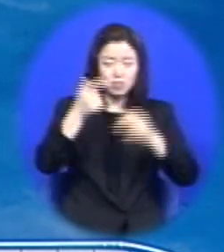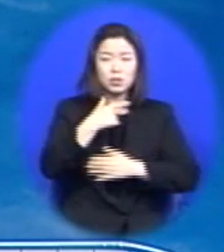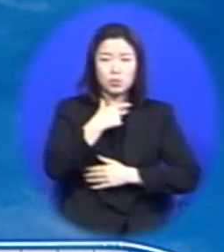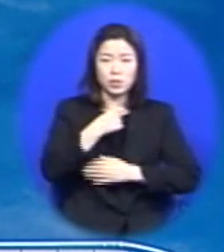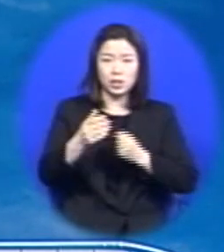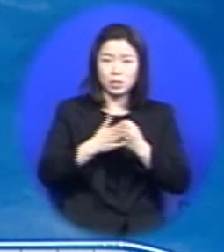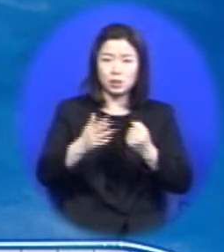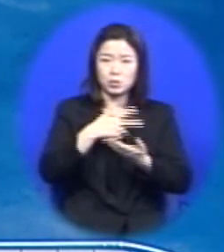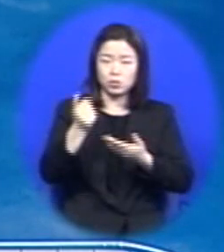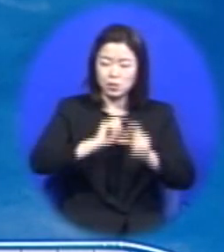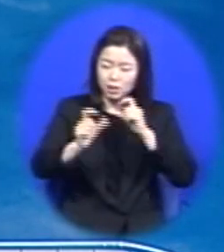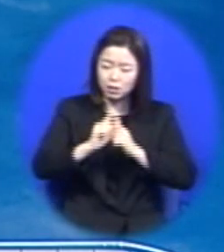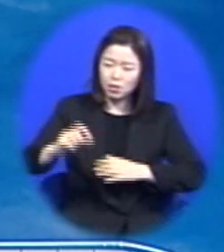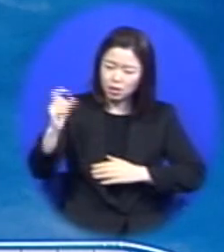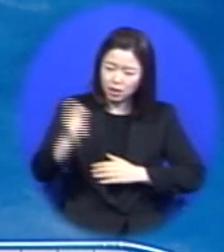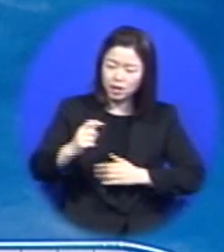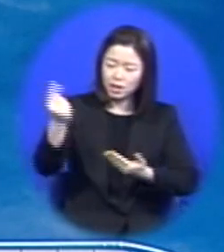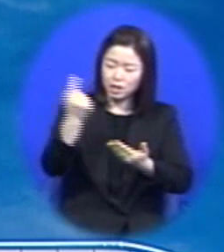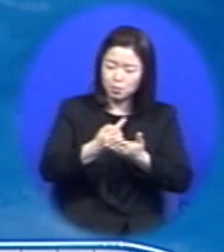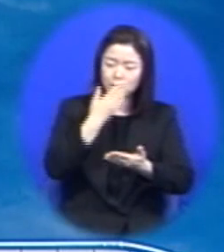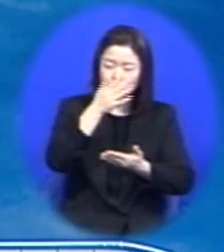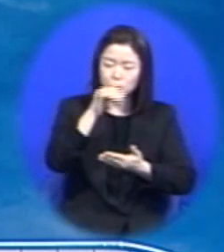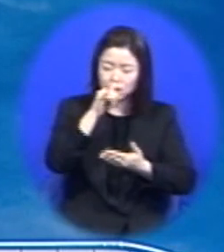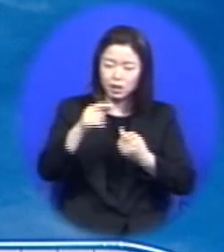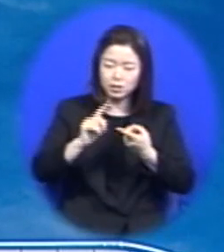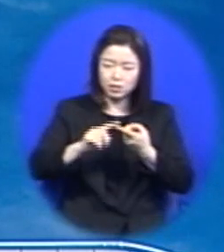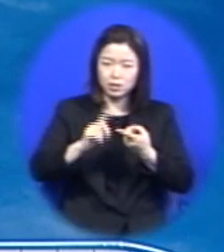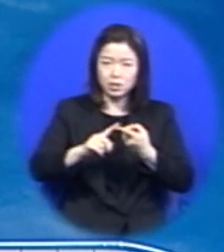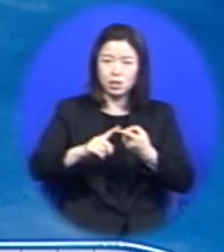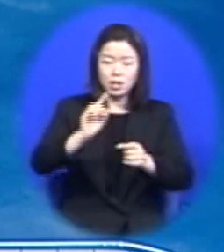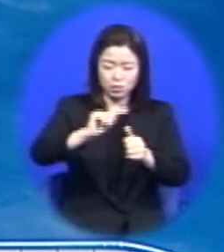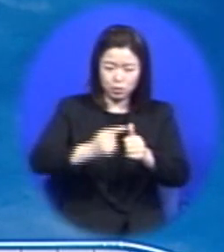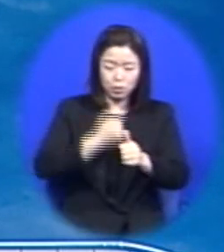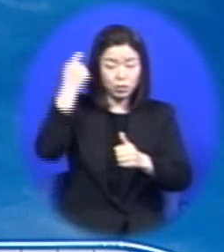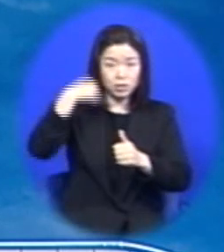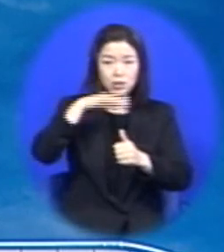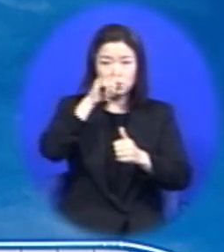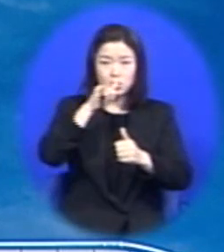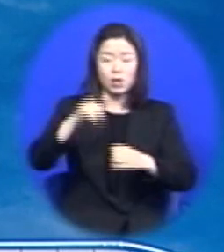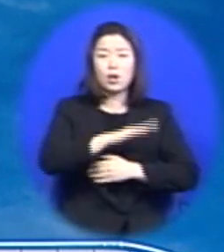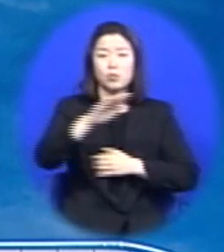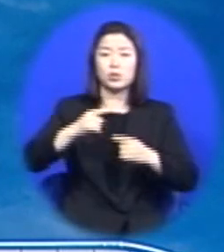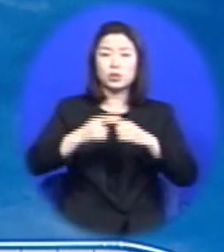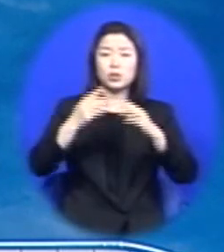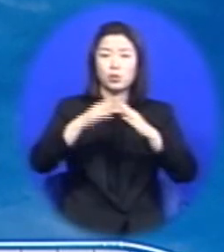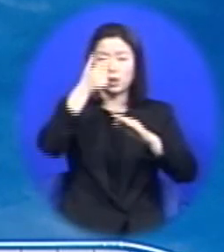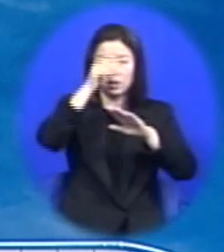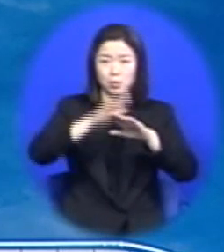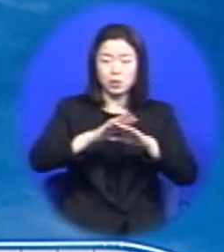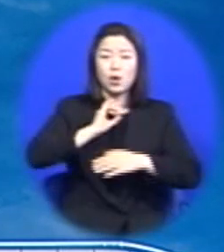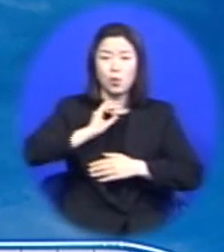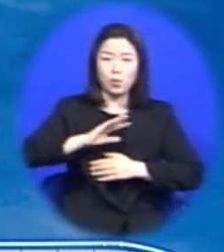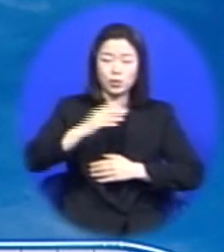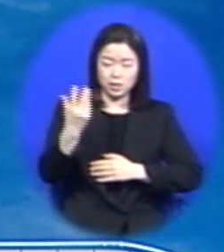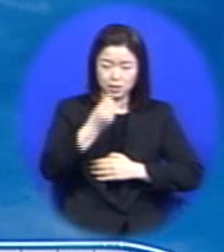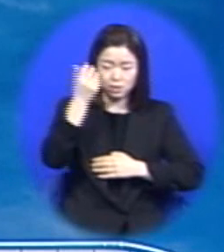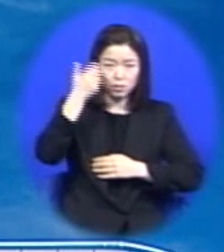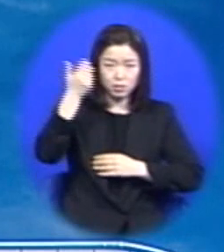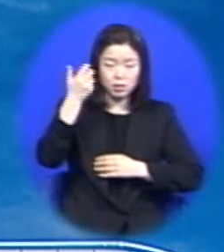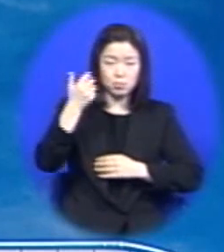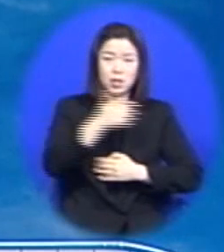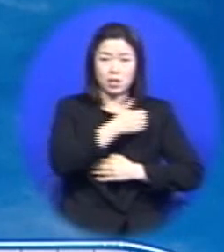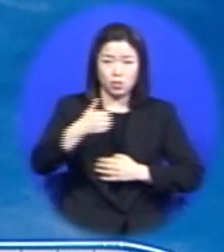더 강력하게 임하실 수밖에 없다는 생각이 절로 들더라고요. 우리 교회 예배도 오직 성령의 임재와 성령의